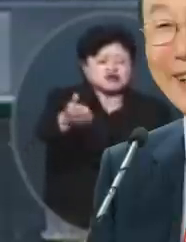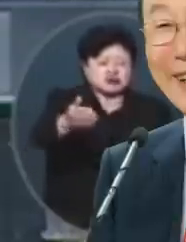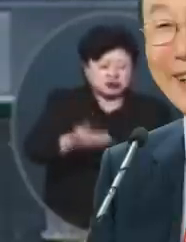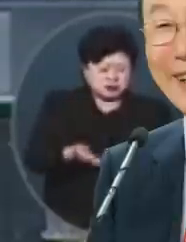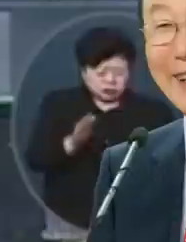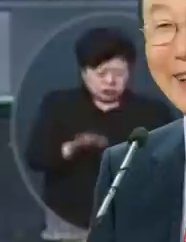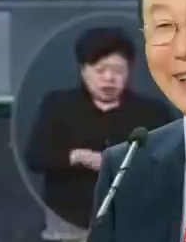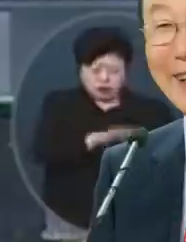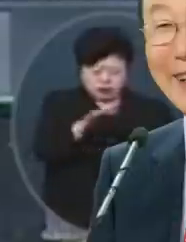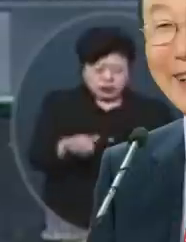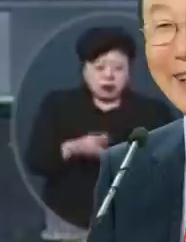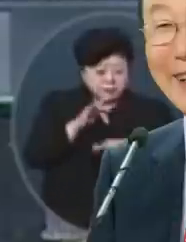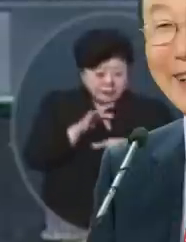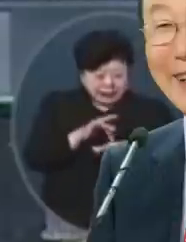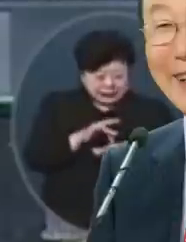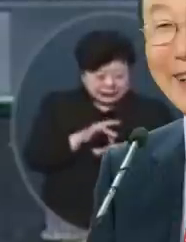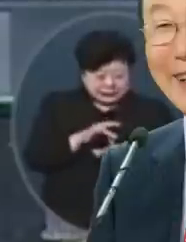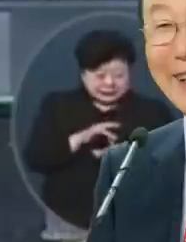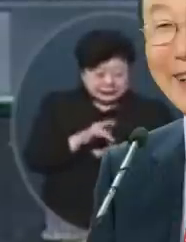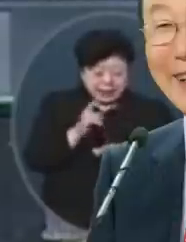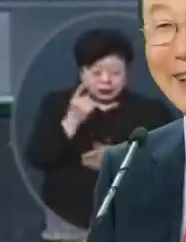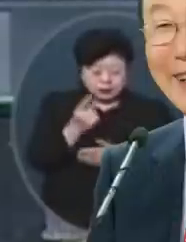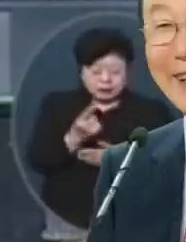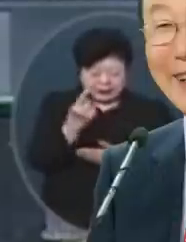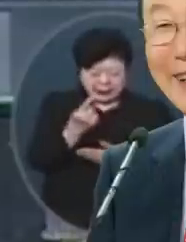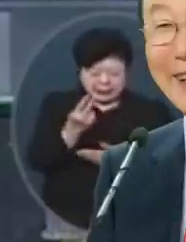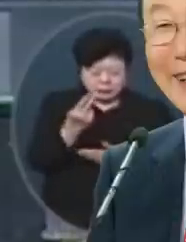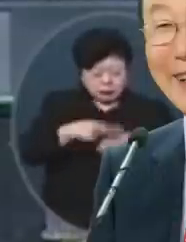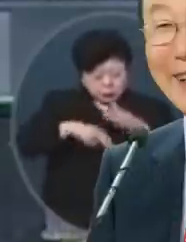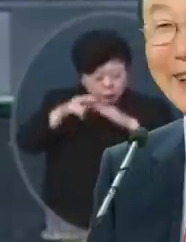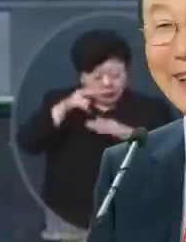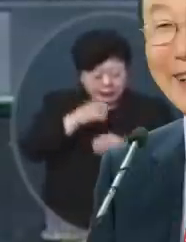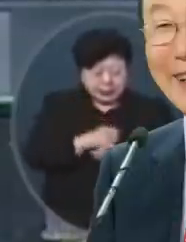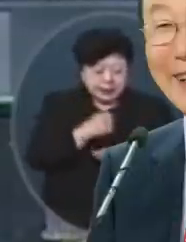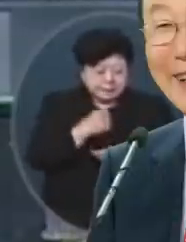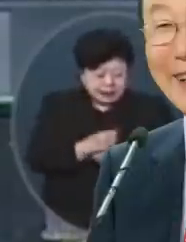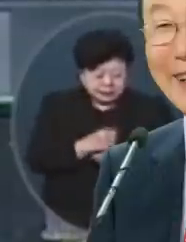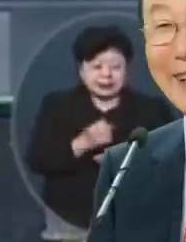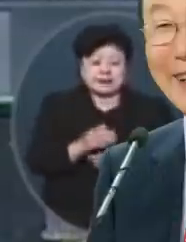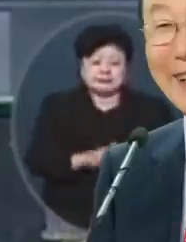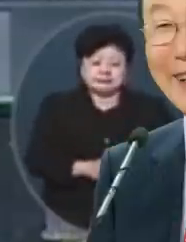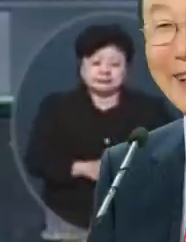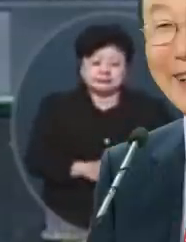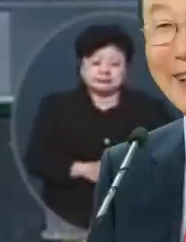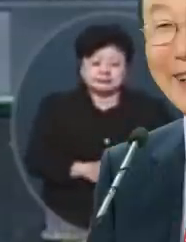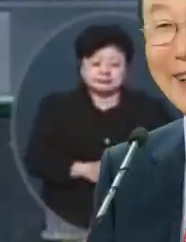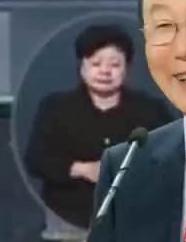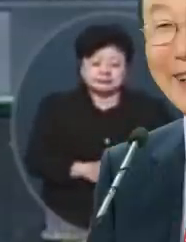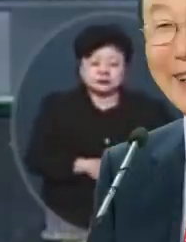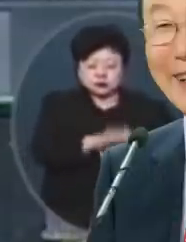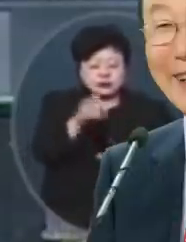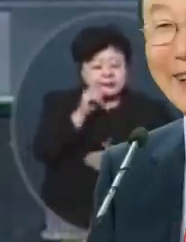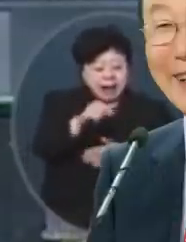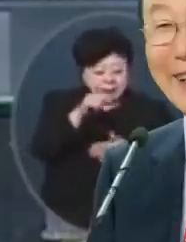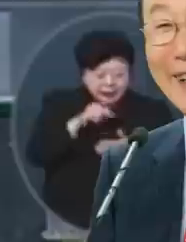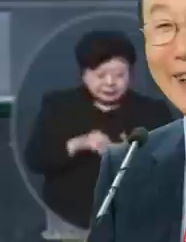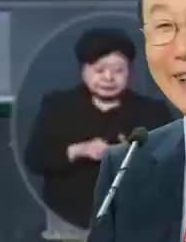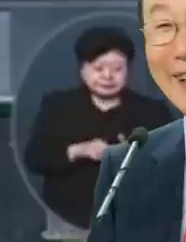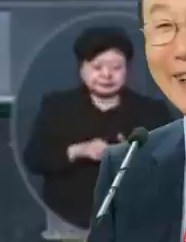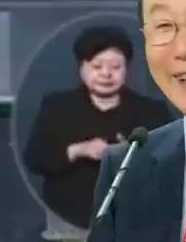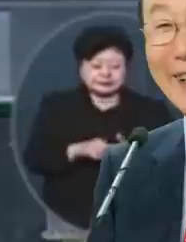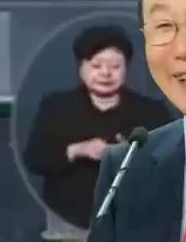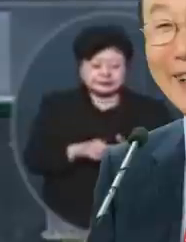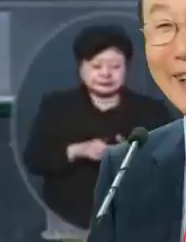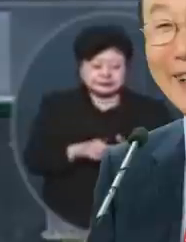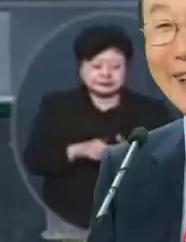우리는 마귀를 한 길로 왔다가 일로 길로 도망치게 만들어야 되는 것입니다. 우리 마음에